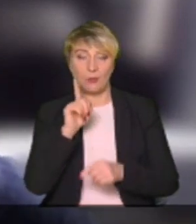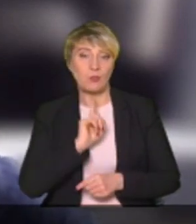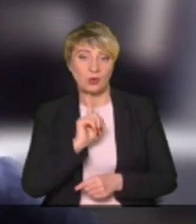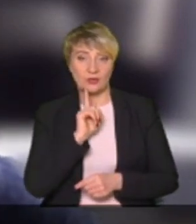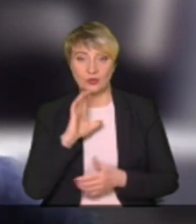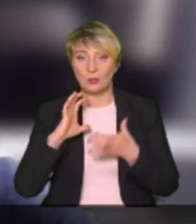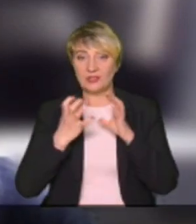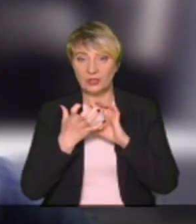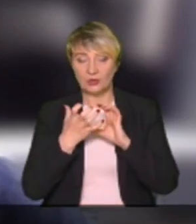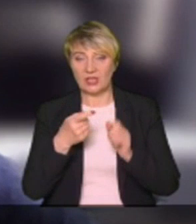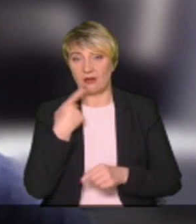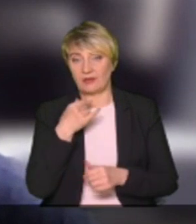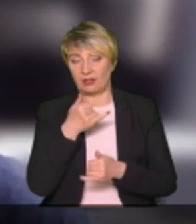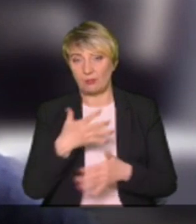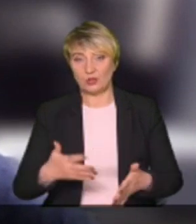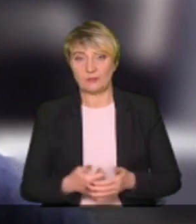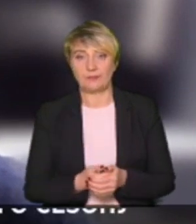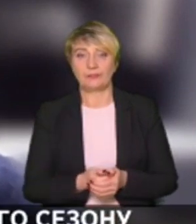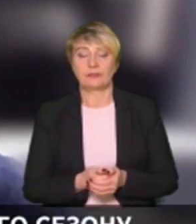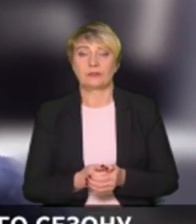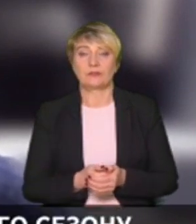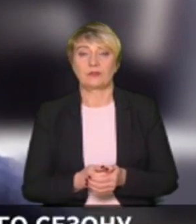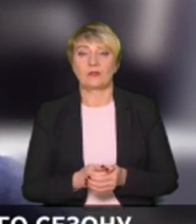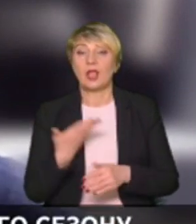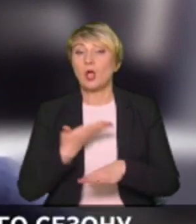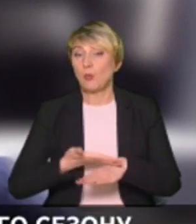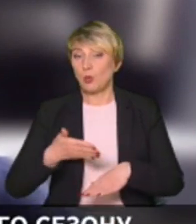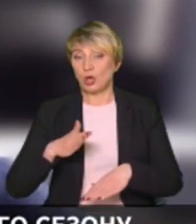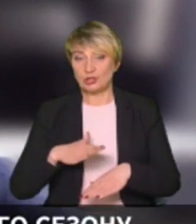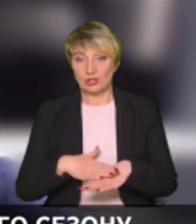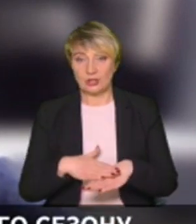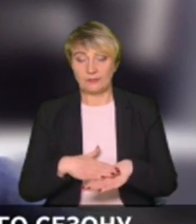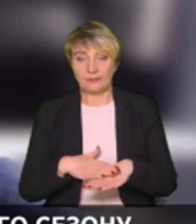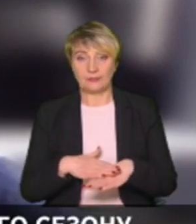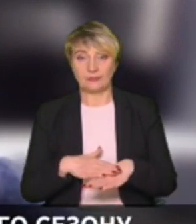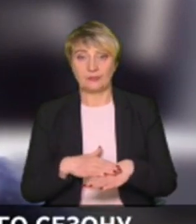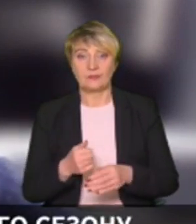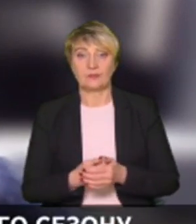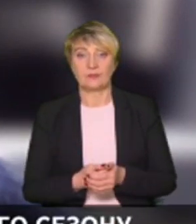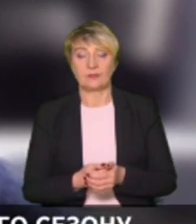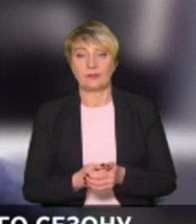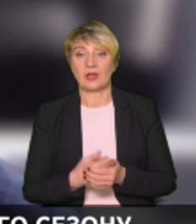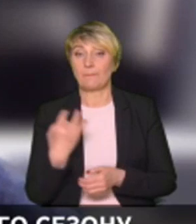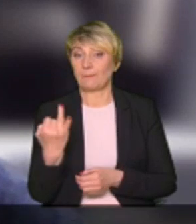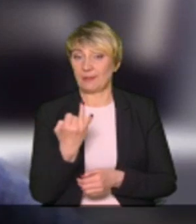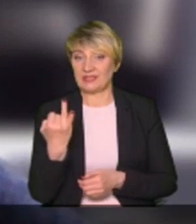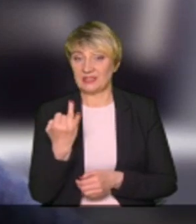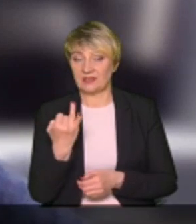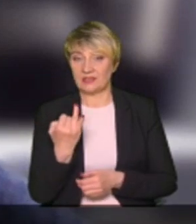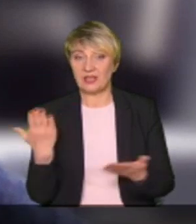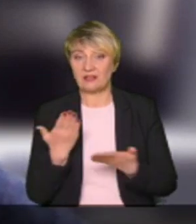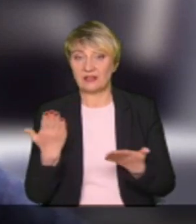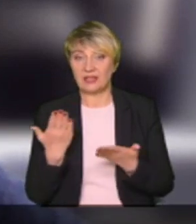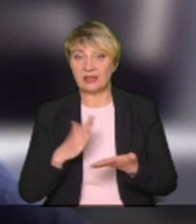в принципі, не можемо. Тому Польща, я так розумію, що журналіст CNN, він поцікавився тим, на якій стадії